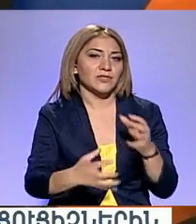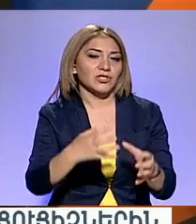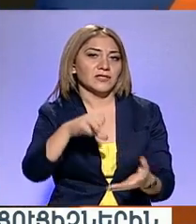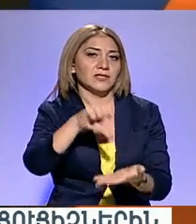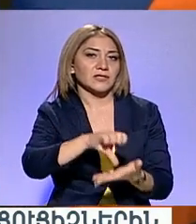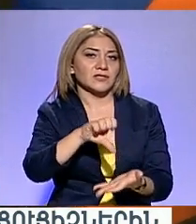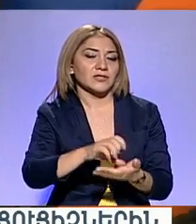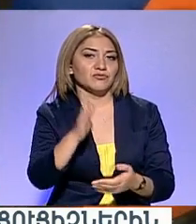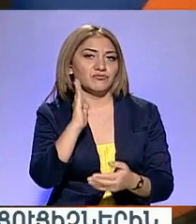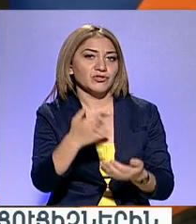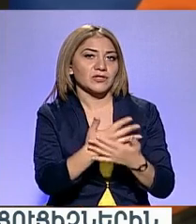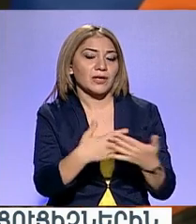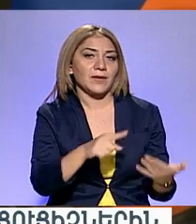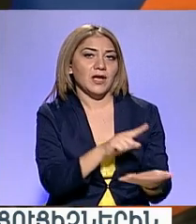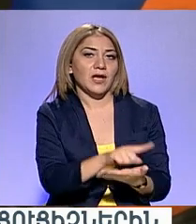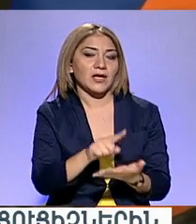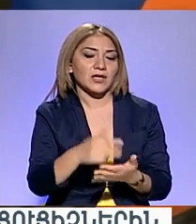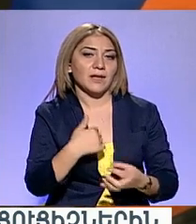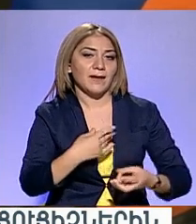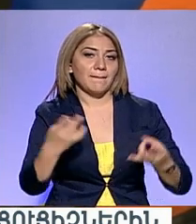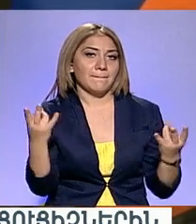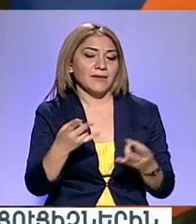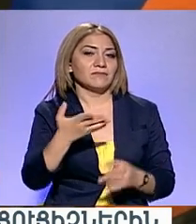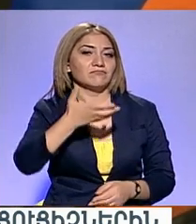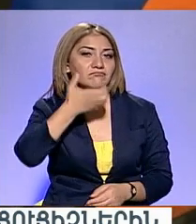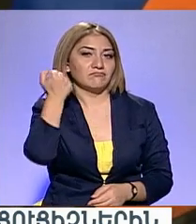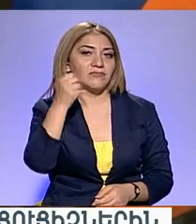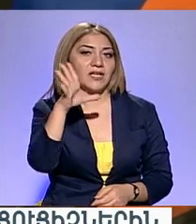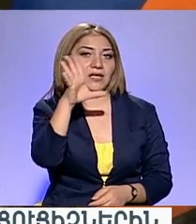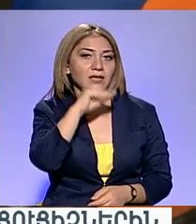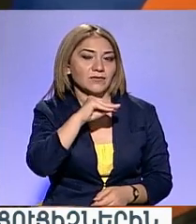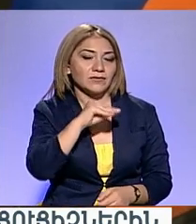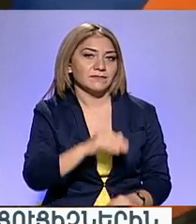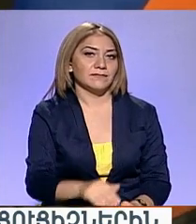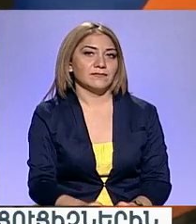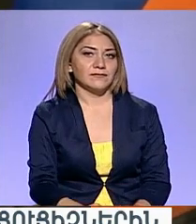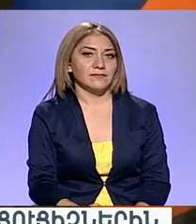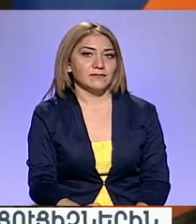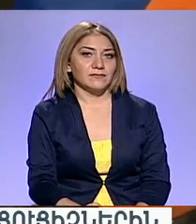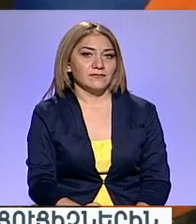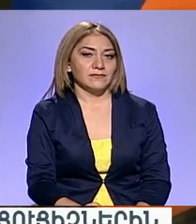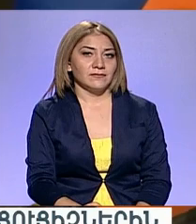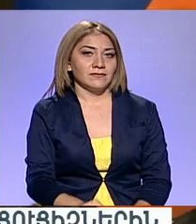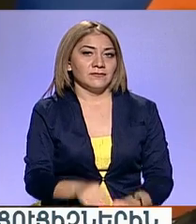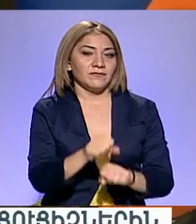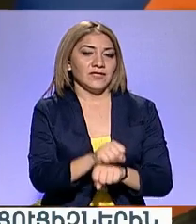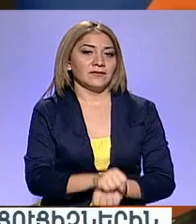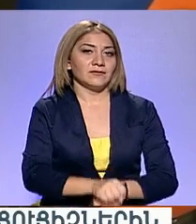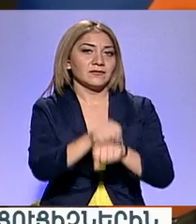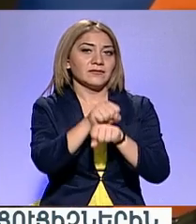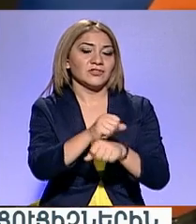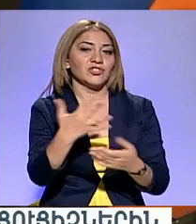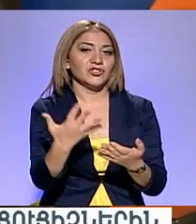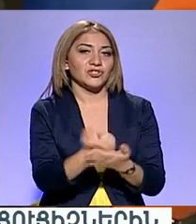դերակատարում պիտի ունենա եւ մենք պետք է նաեւ օգտվենք այդ առիթից, որ նաև Թավշյա հեղափոխությունից